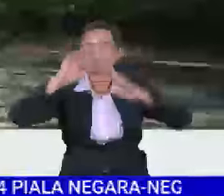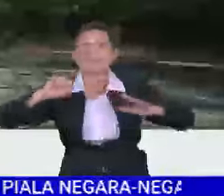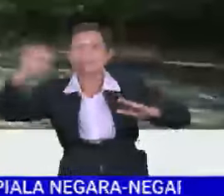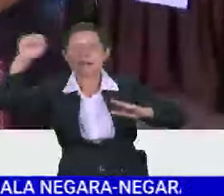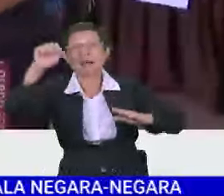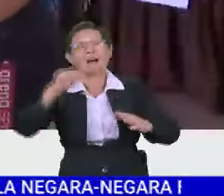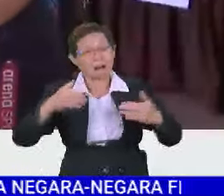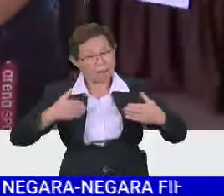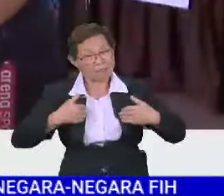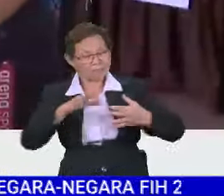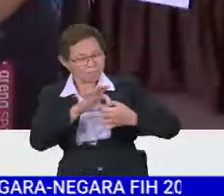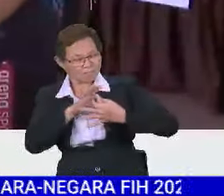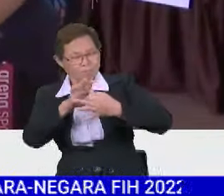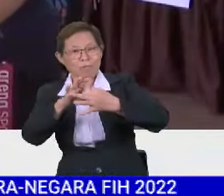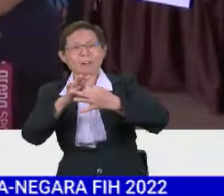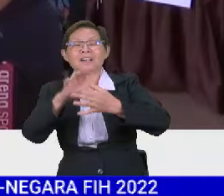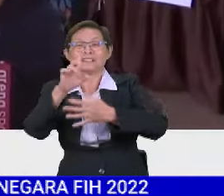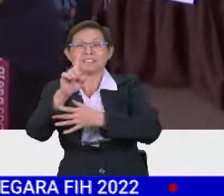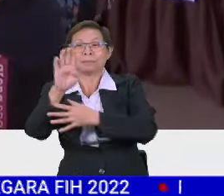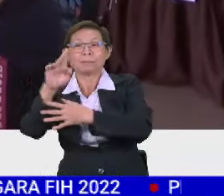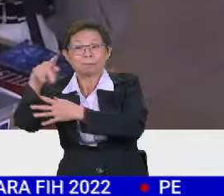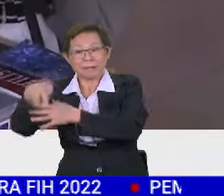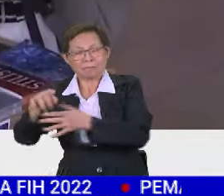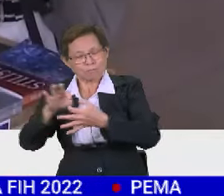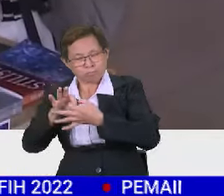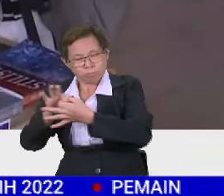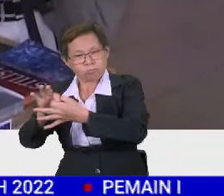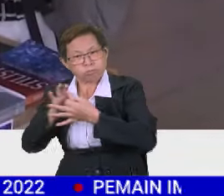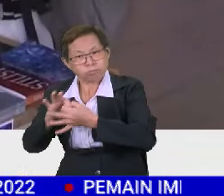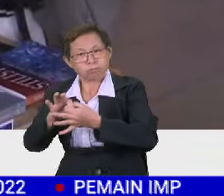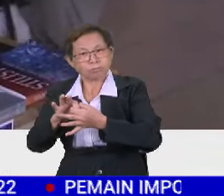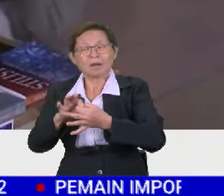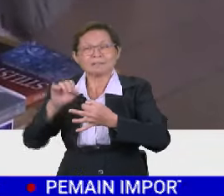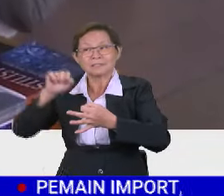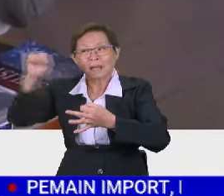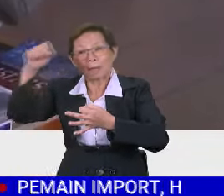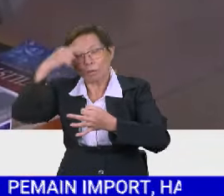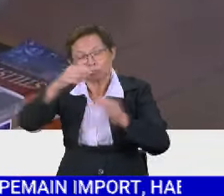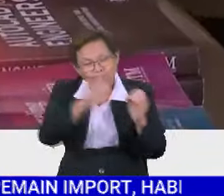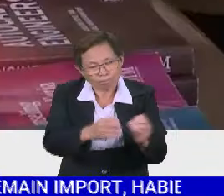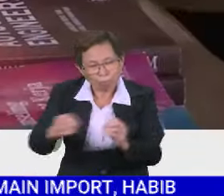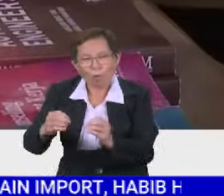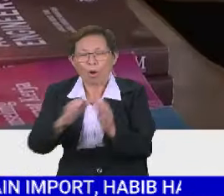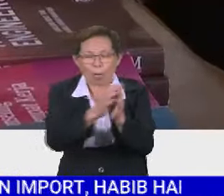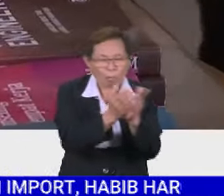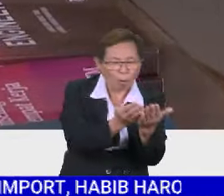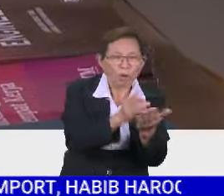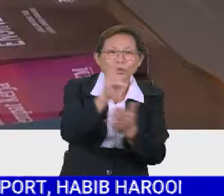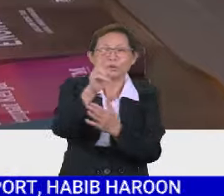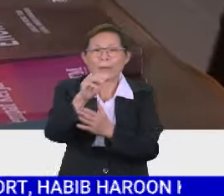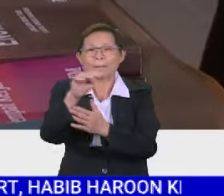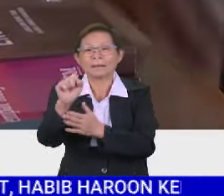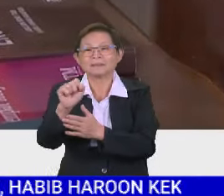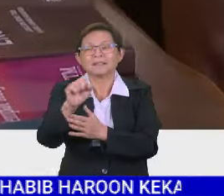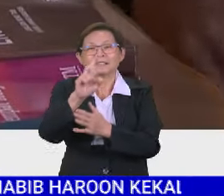Sabah UMS dengan kerjasama dewan bahasa dan pustaka di bp cawangan Sabah menganjurkan pasar buku UMS